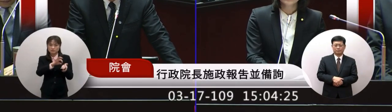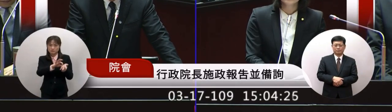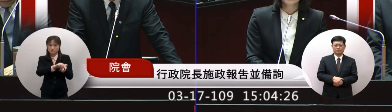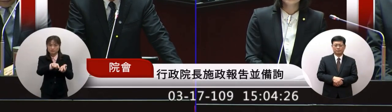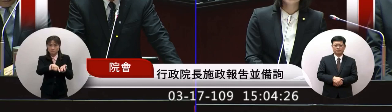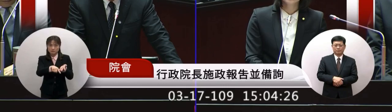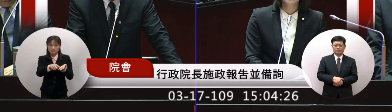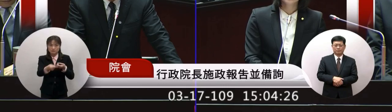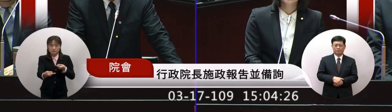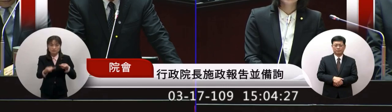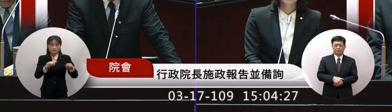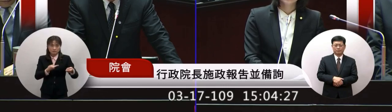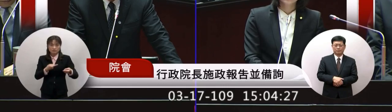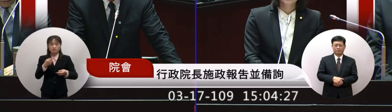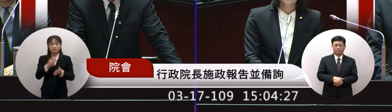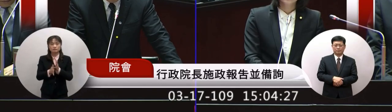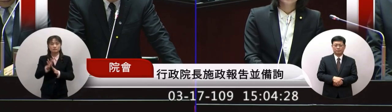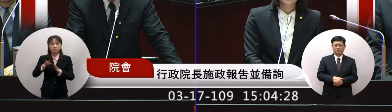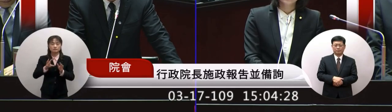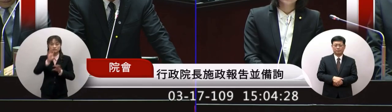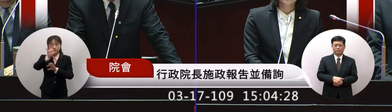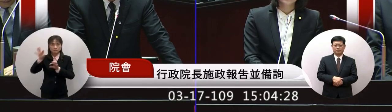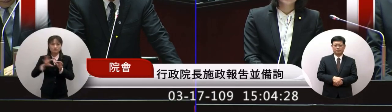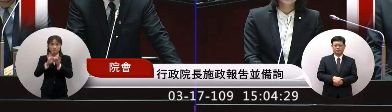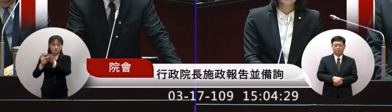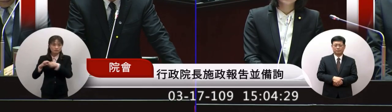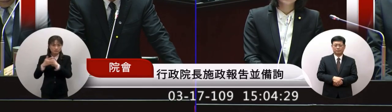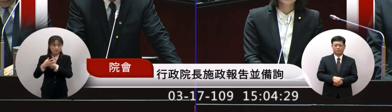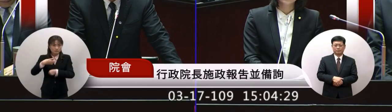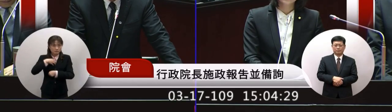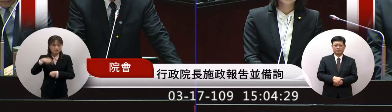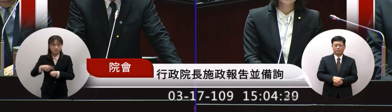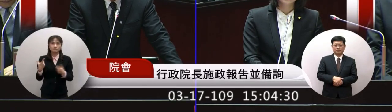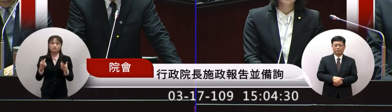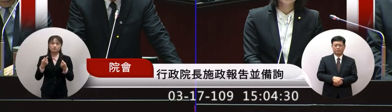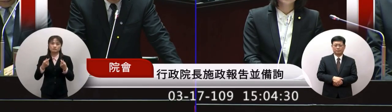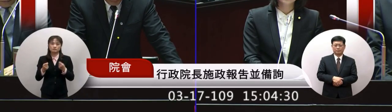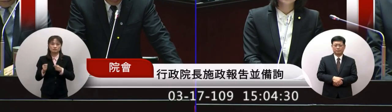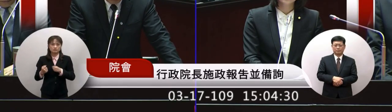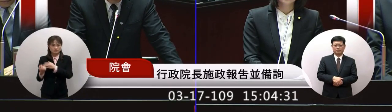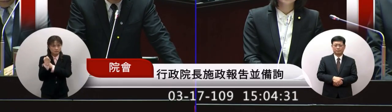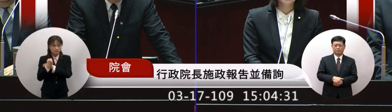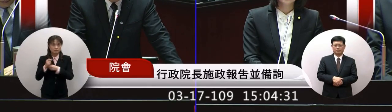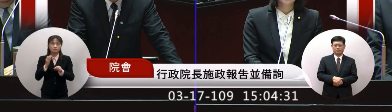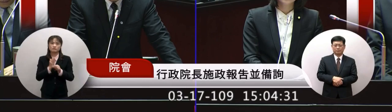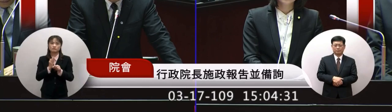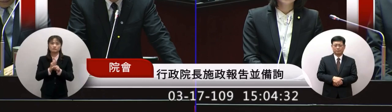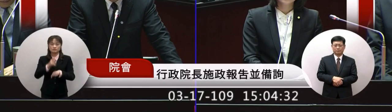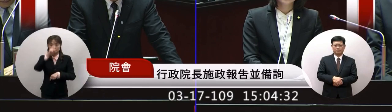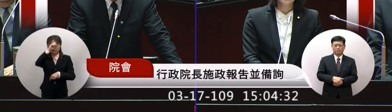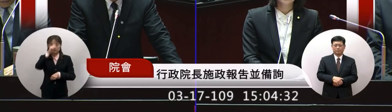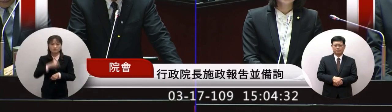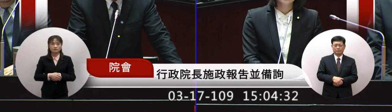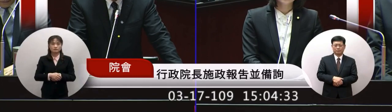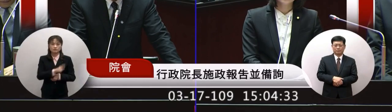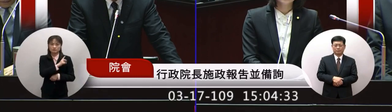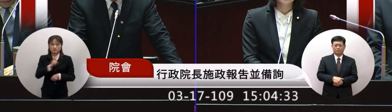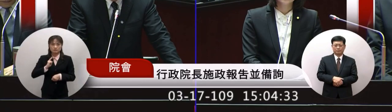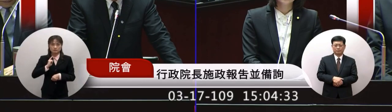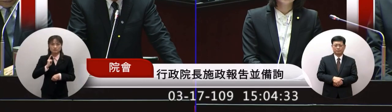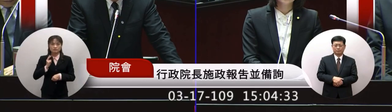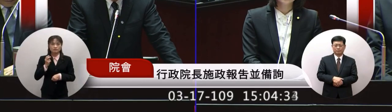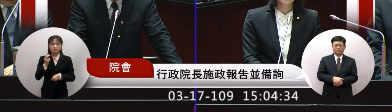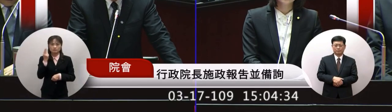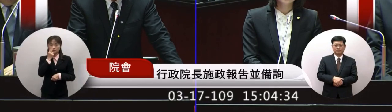这些，或者有利用区块链在保险的科技上面，也都在进行当中。那我希望我们在兼顾风险控管情况